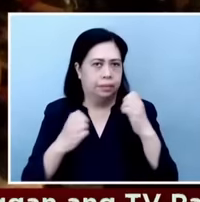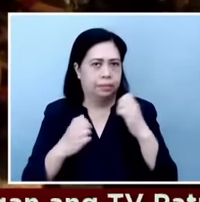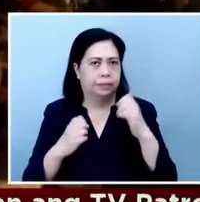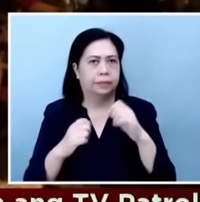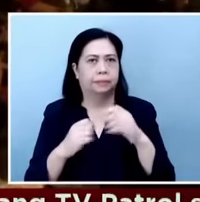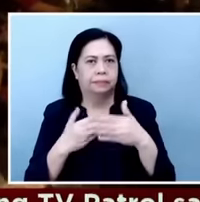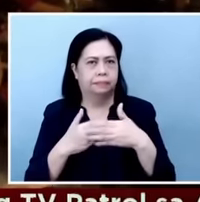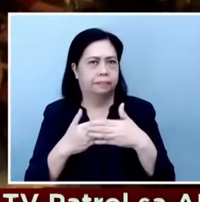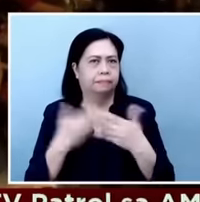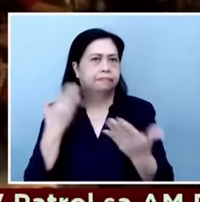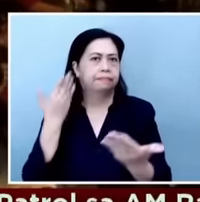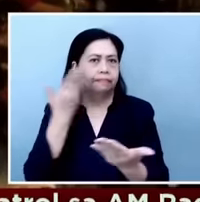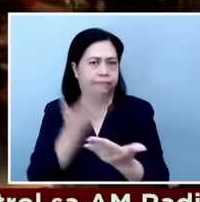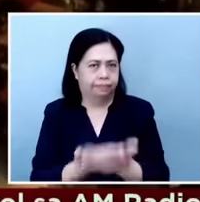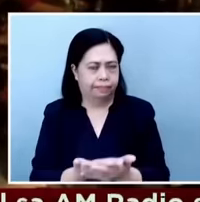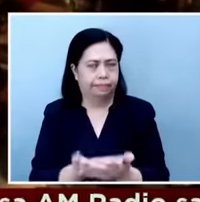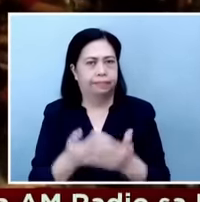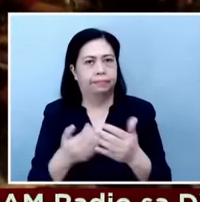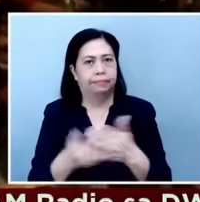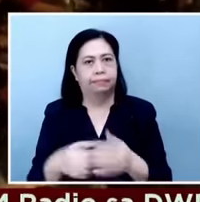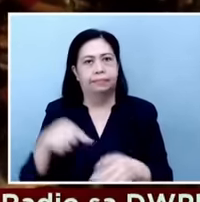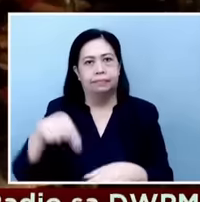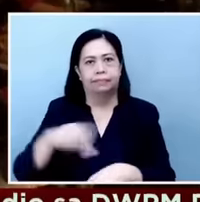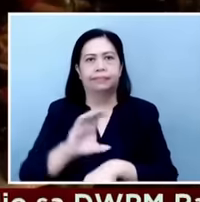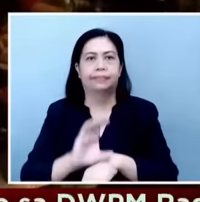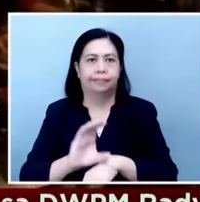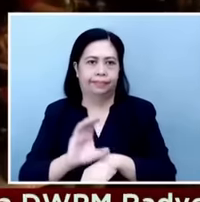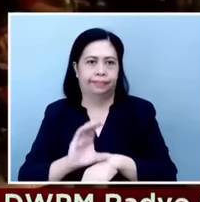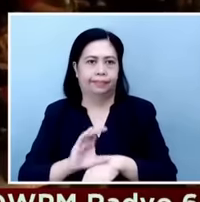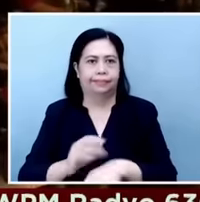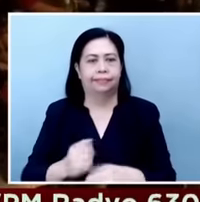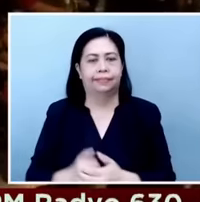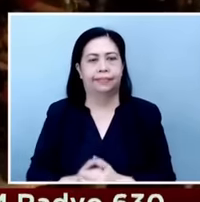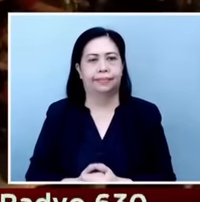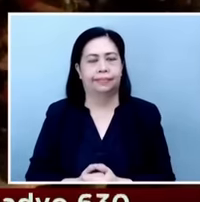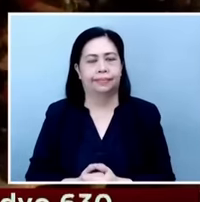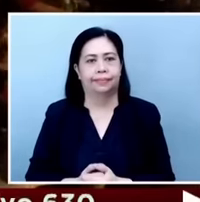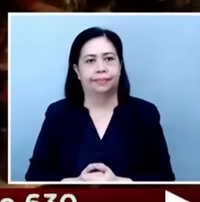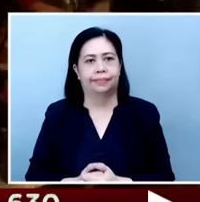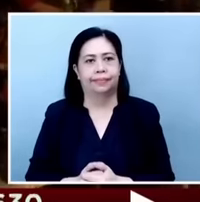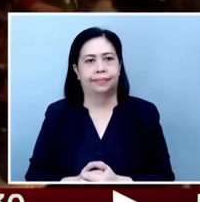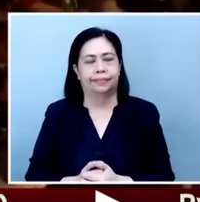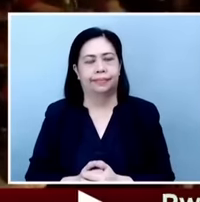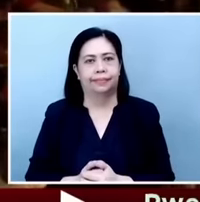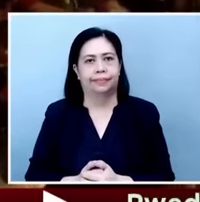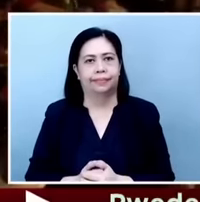makakabalik na nga ang andas ng Poong Nazareno sa Quiapo Church. Kabayan.